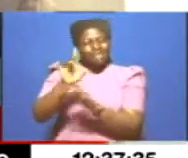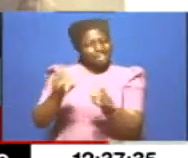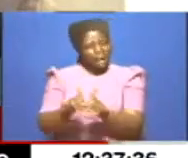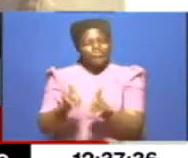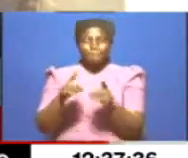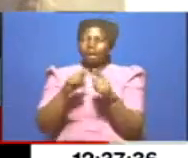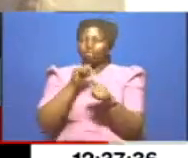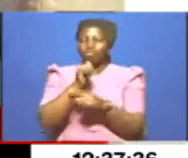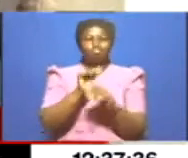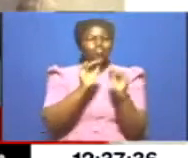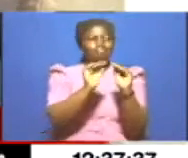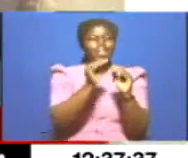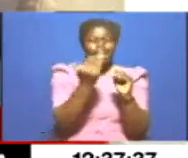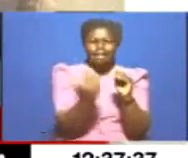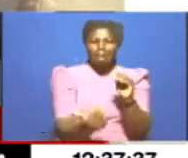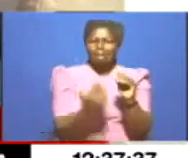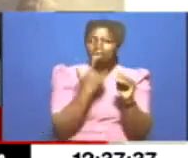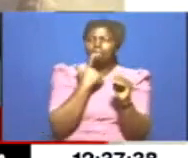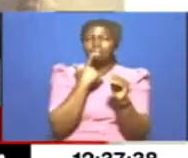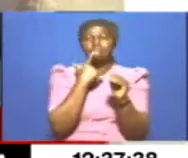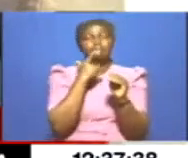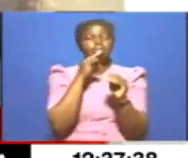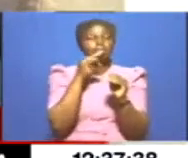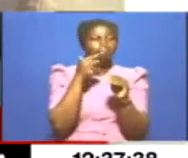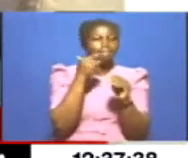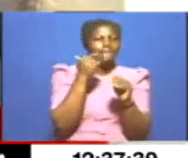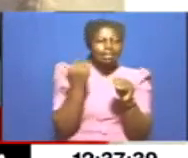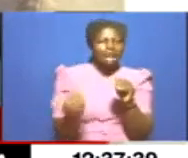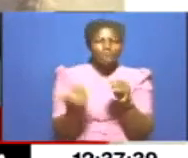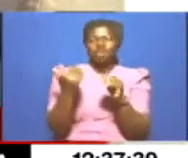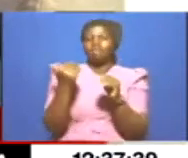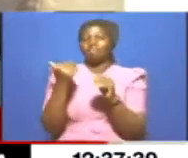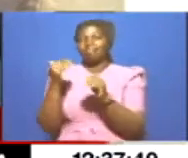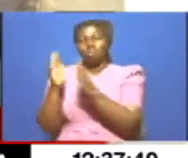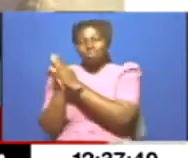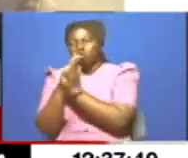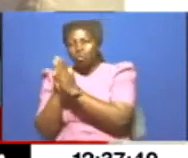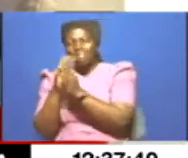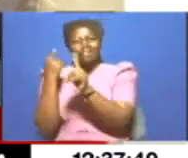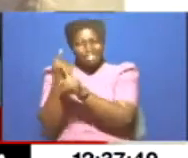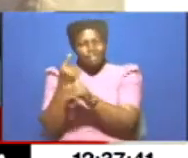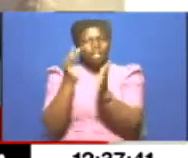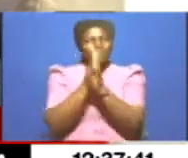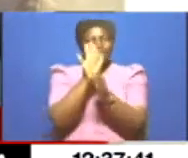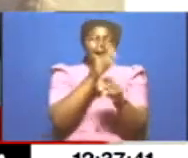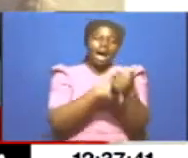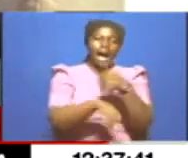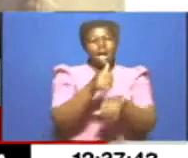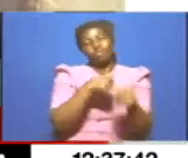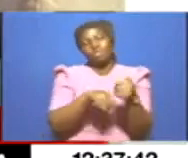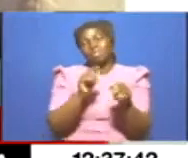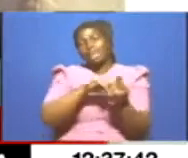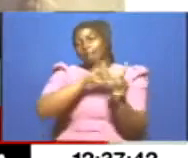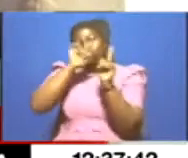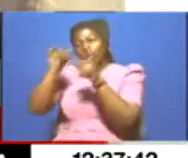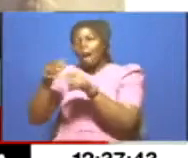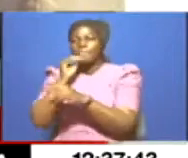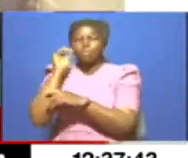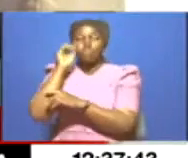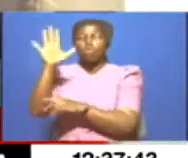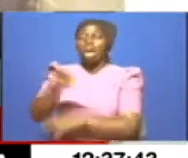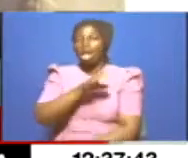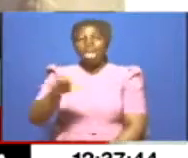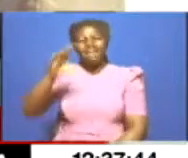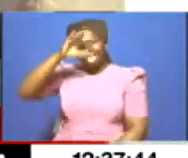kutunza mtoto ama kumwambia mtoto haya wewe unafanya yale, unakuja nyumbani kama umelewa, tabia mbaya, na unataka mtoto wako awe mzuri.